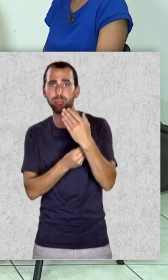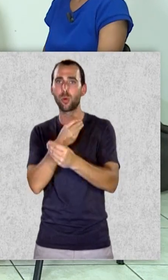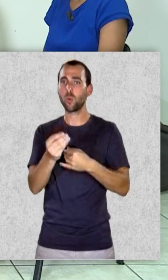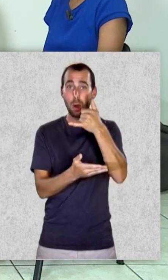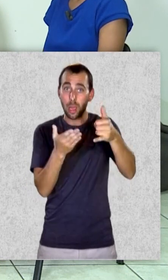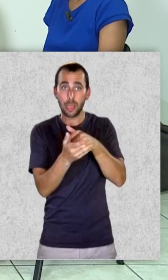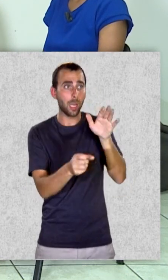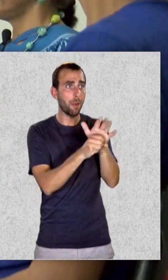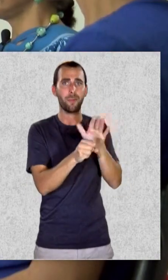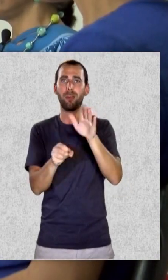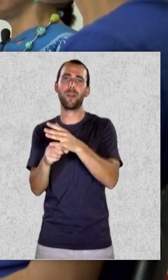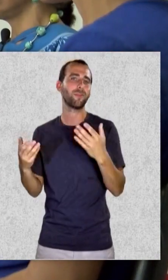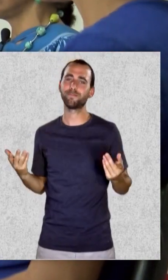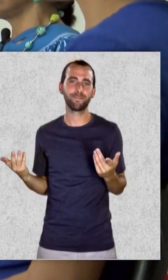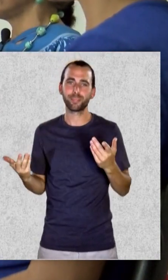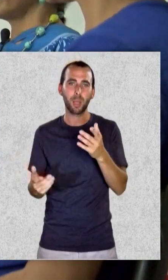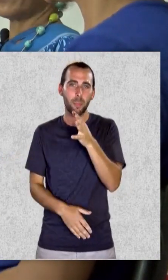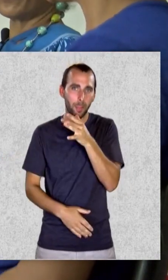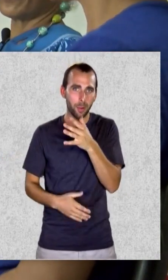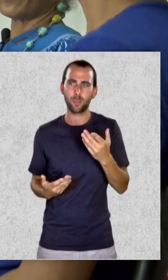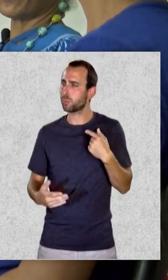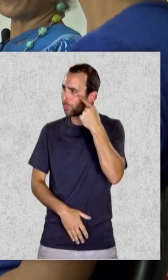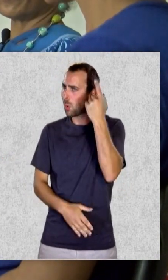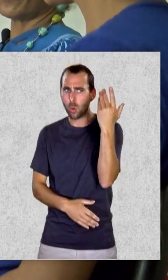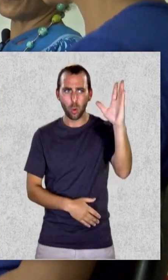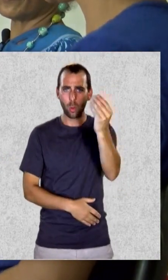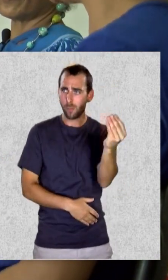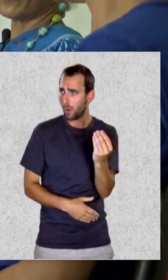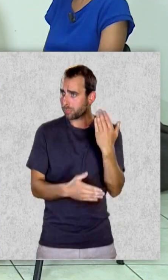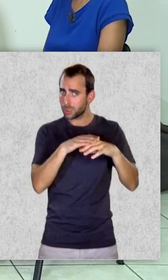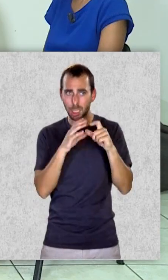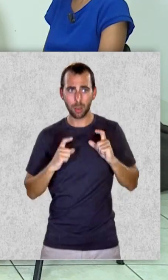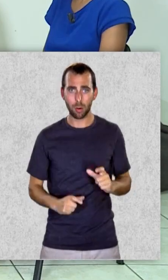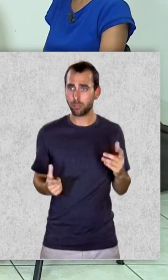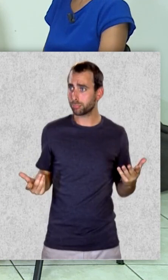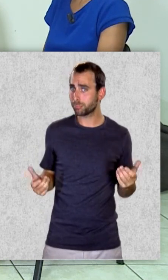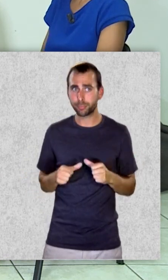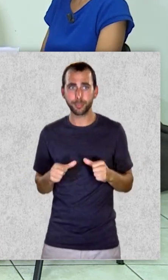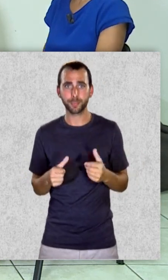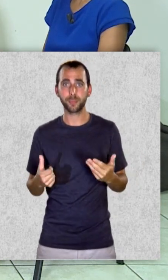îles. Et donc dans les autres écoles, ça se passe comment pour les autres enfants aussi? Alors